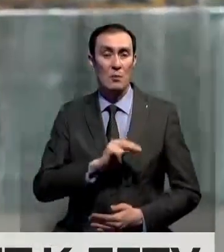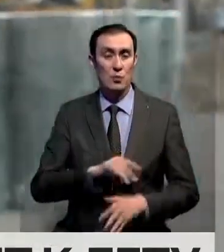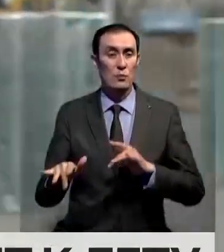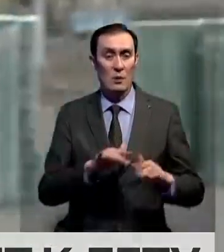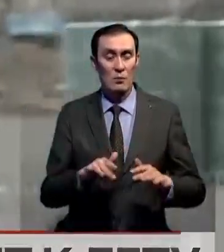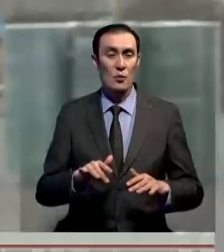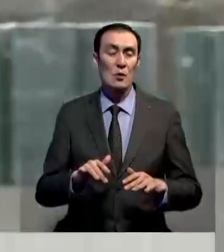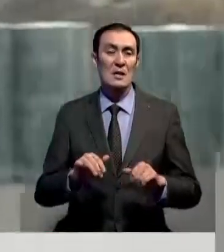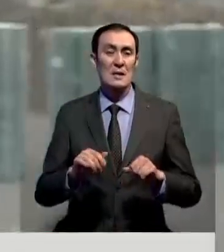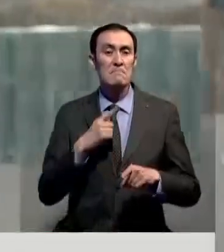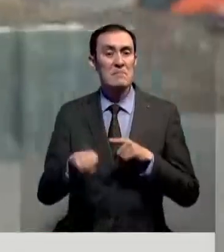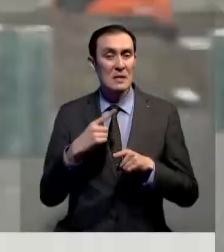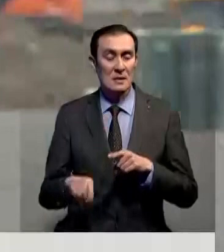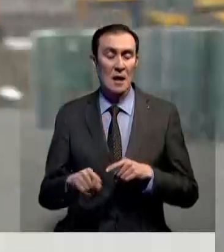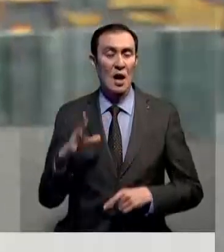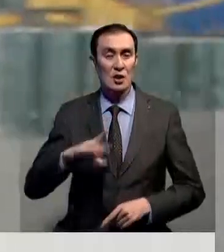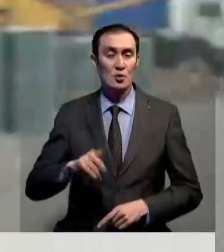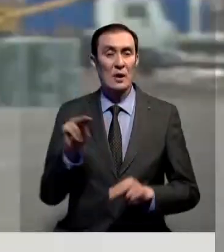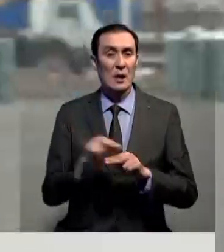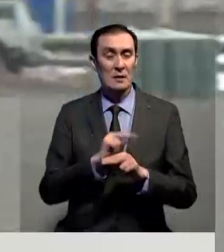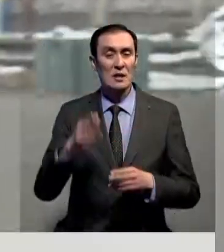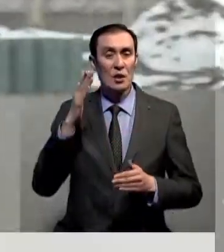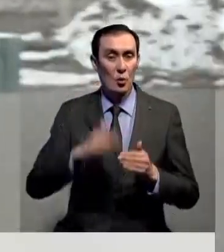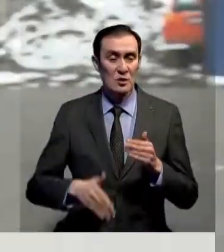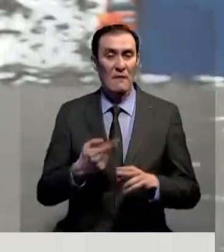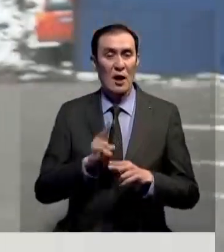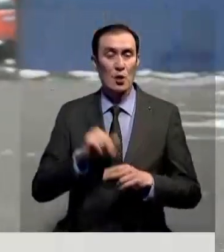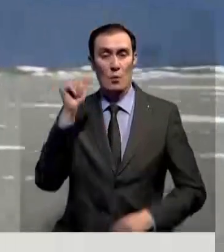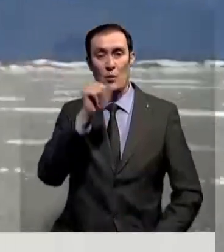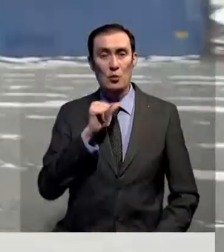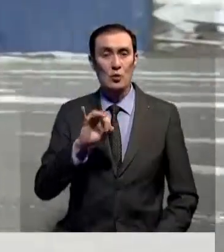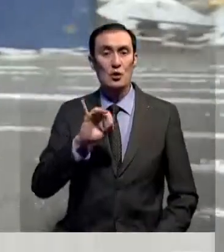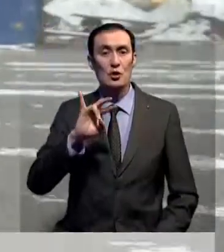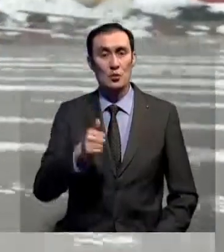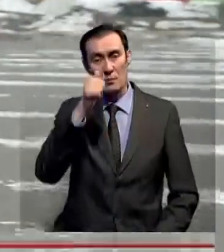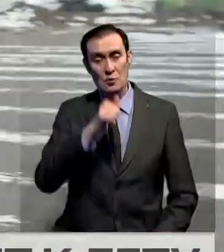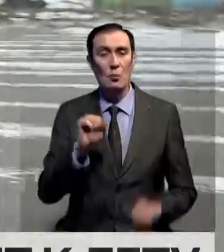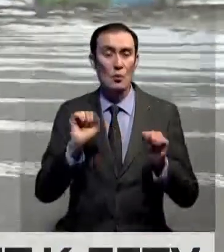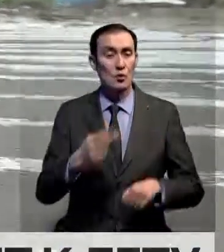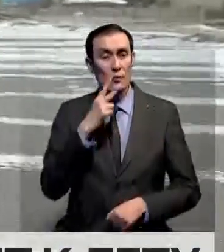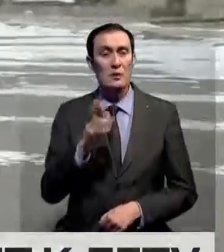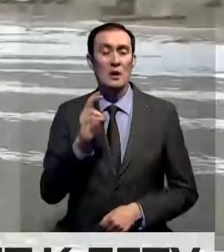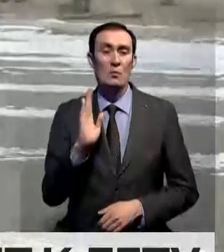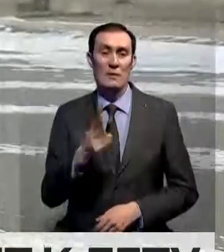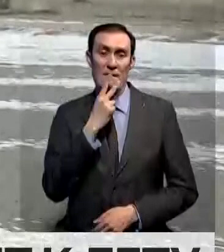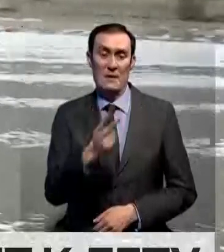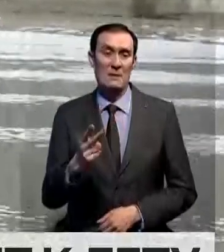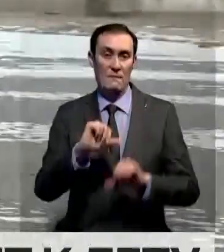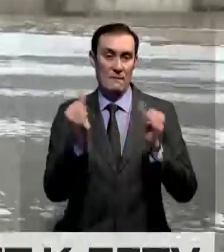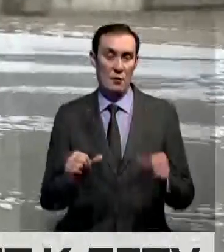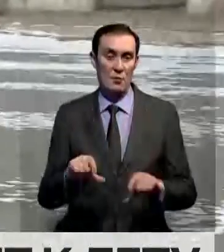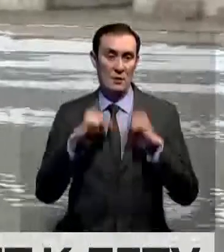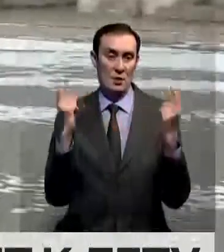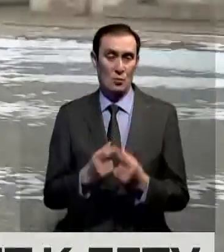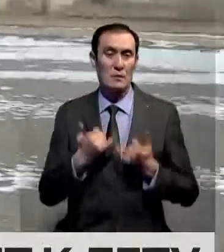проходят по-спортивному быстро. Ожидается, что реконструкция завершится в этом году, в июне. Но уже можно увидеть, как будет выглядеть стадион. И